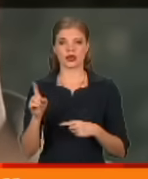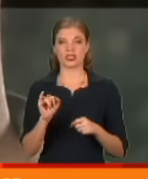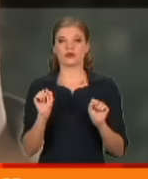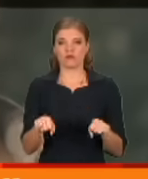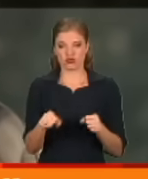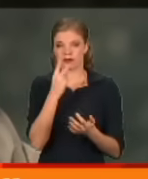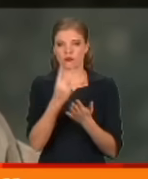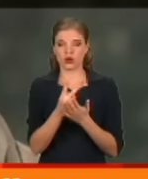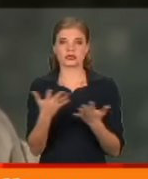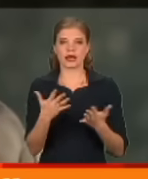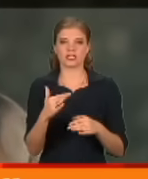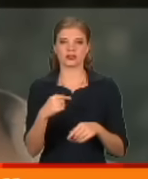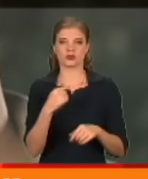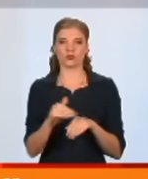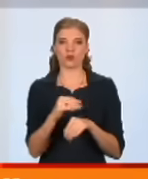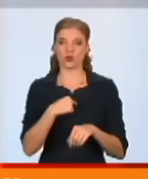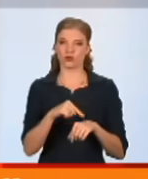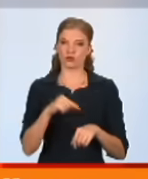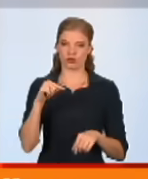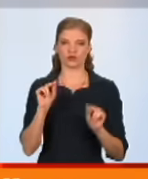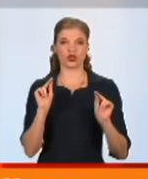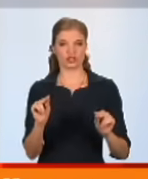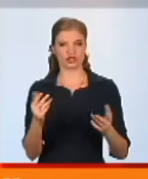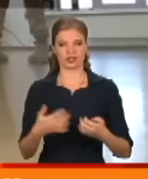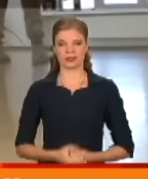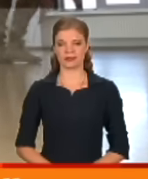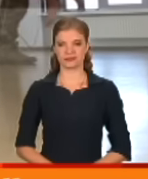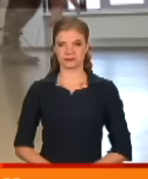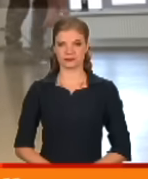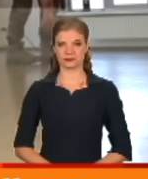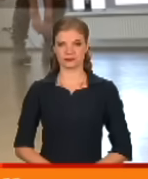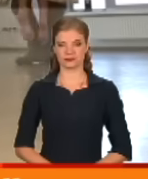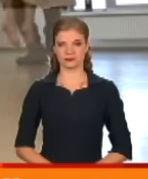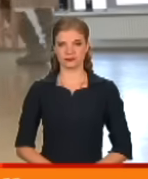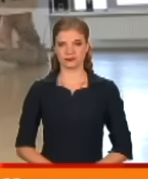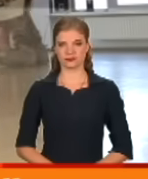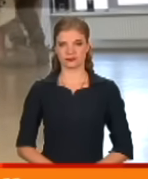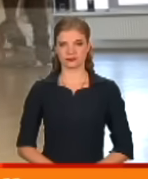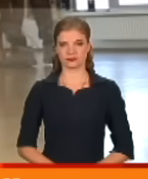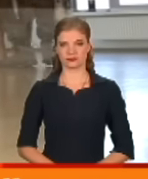можливо, показати якісь добрі почуття, щирі. Артем Сорокін, Марія Дергачова, Олександр Аліфанов,